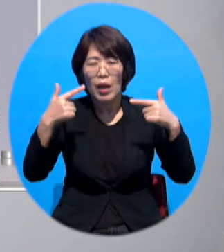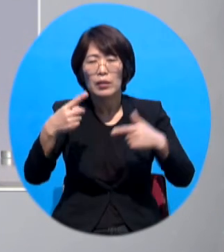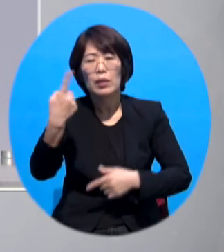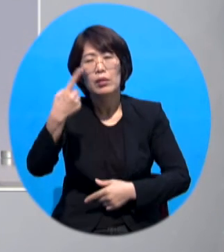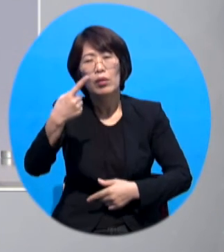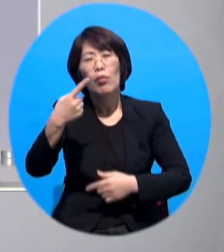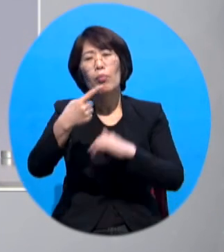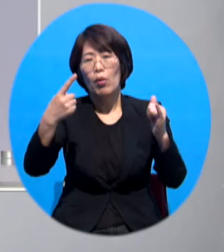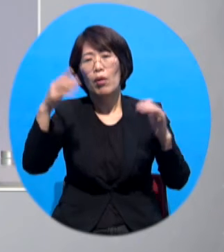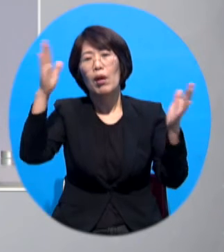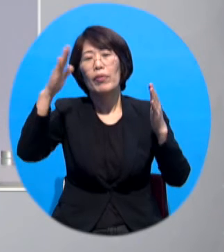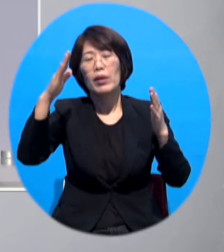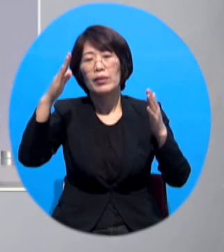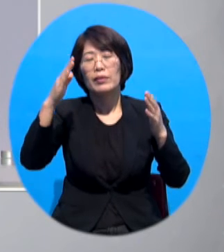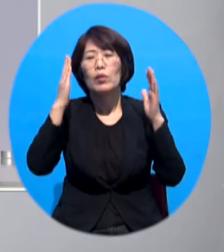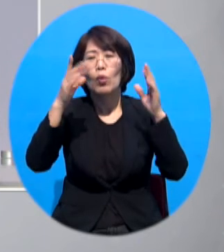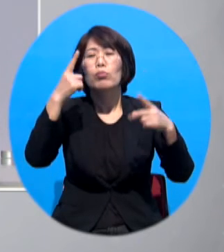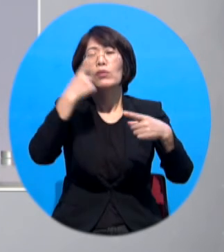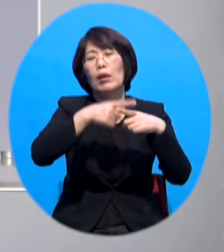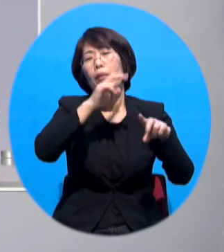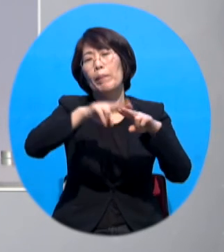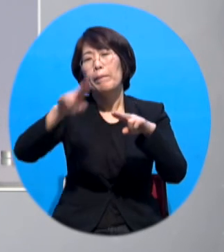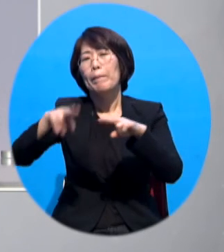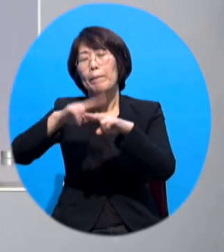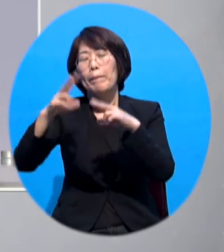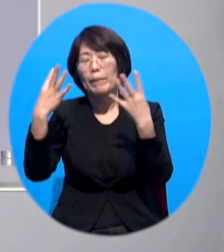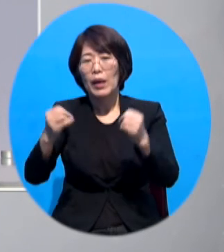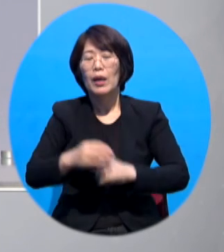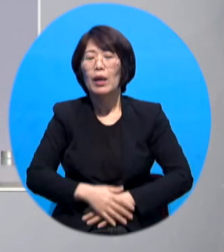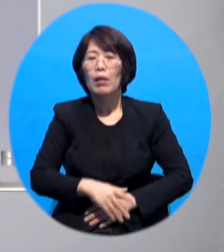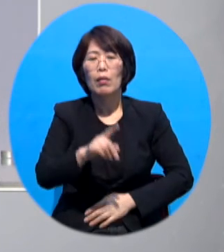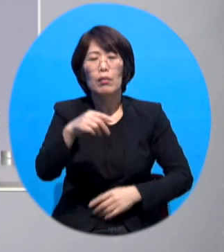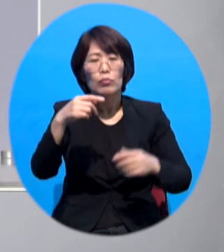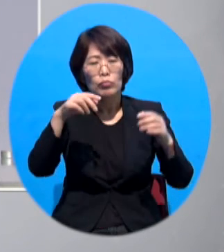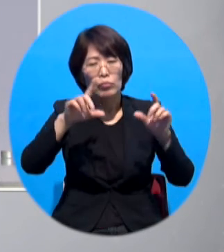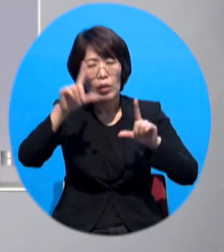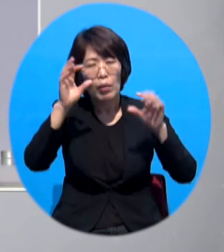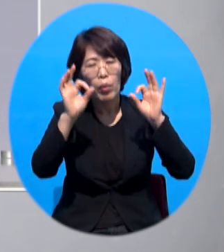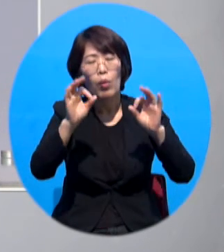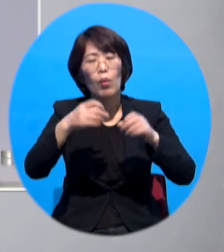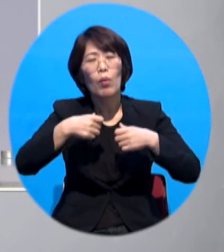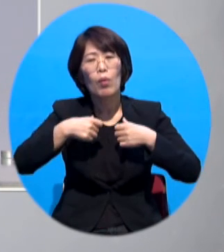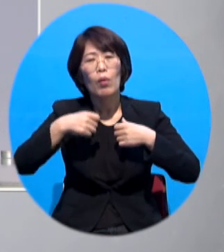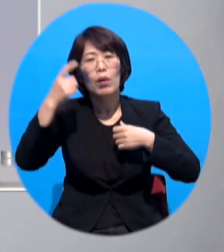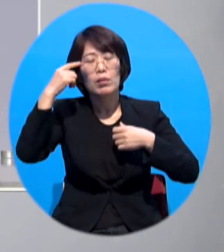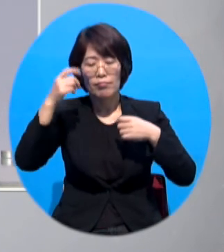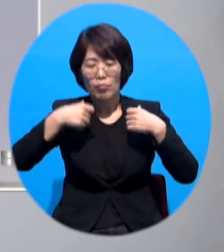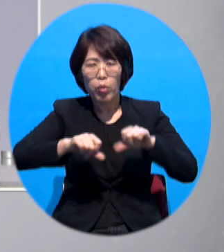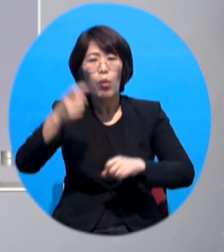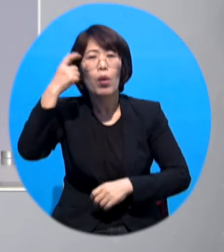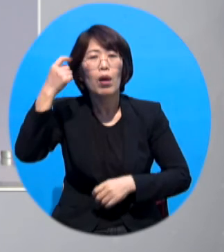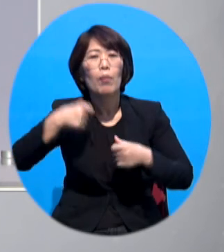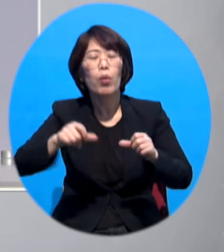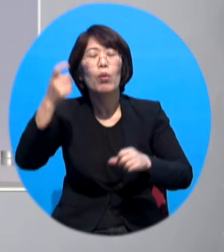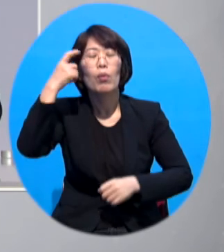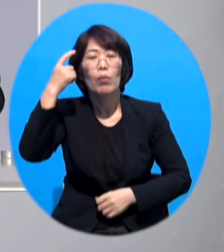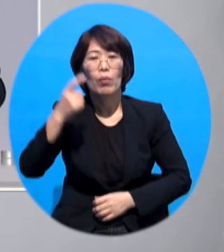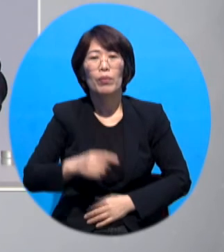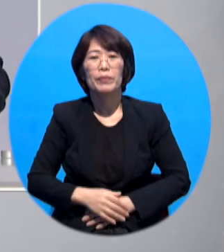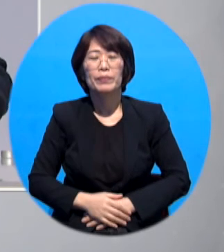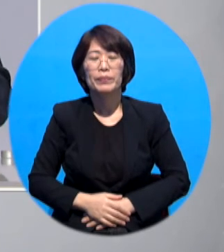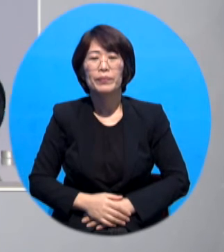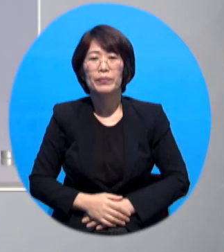학생들이 중도탈락 하고 있습니다 왜 이렇게 많은 학생들이 포기 하셨는지 묻고 싶습니다